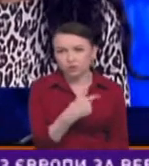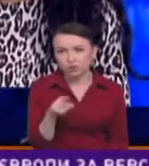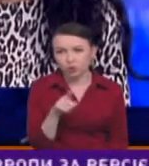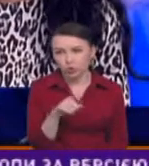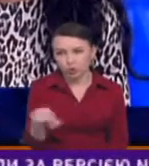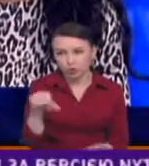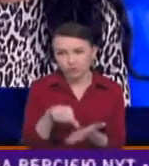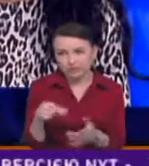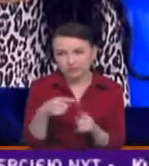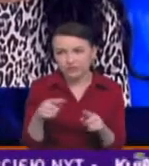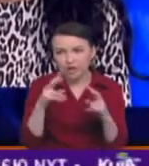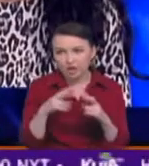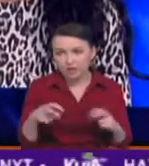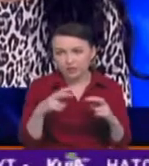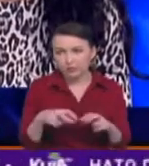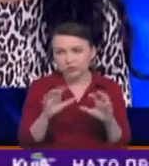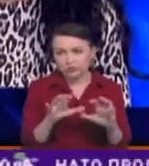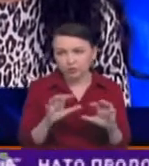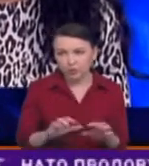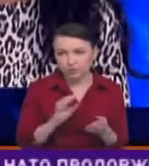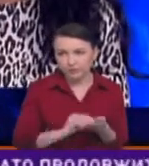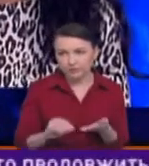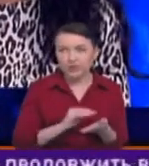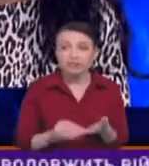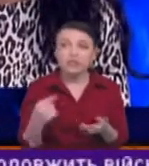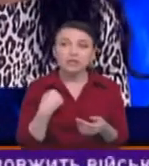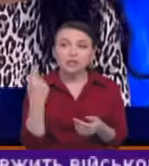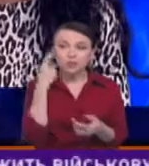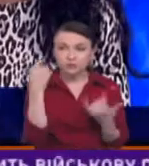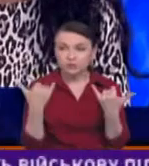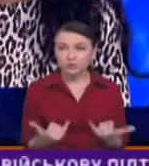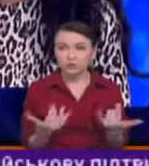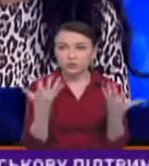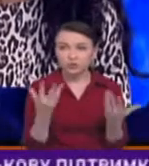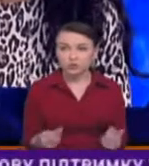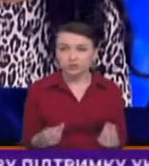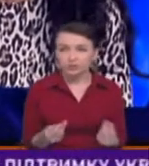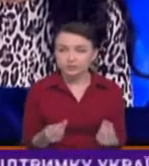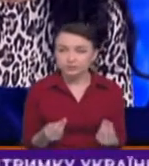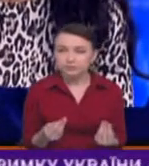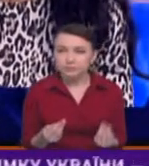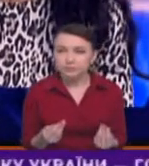цих розробках закони писати. І я думаю, на сьогоднішній день він сам не може навіть